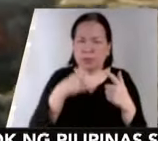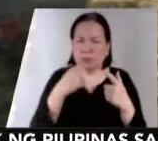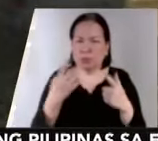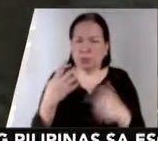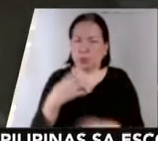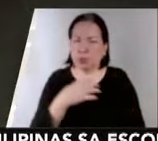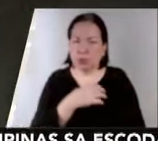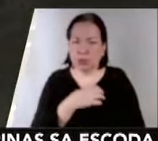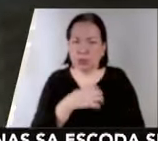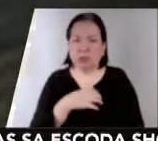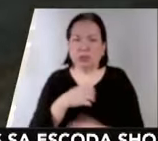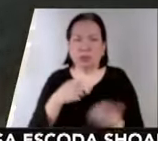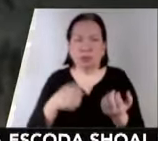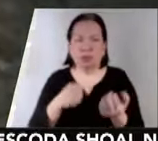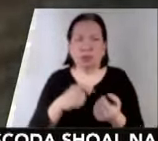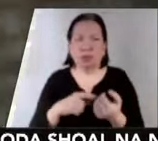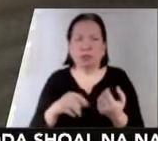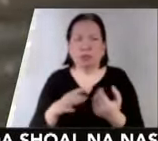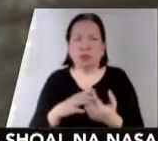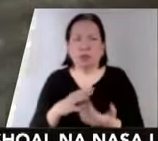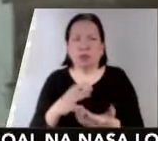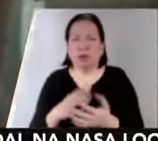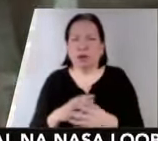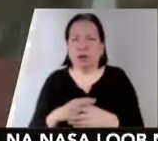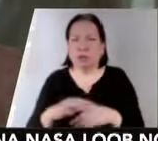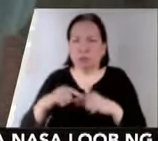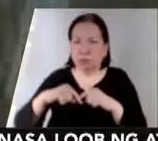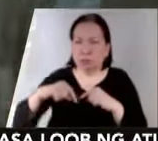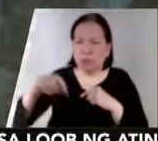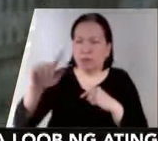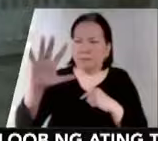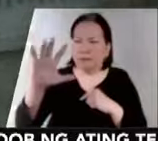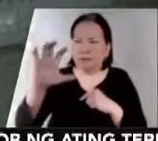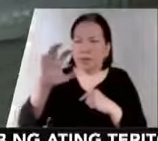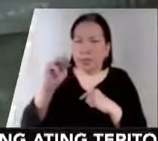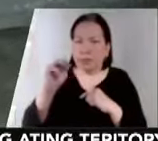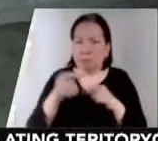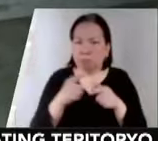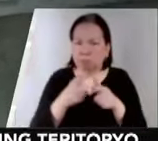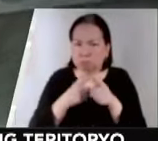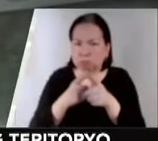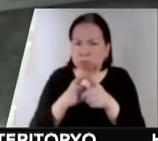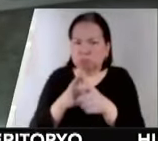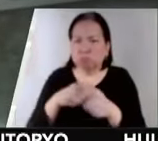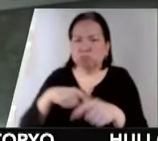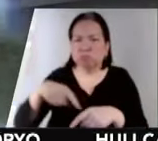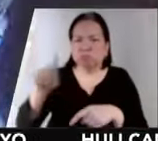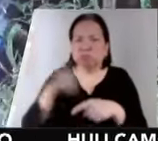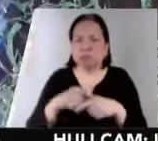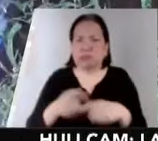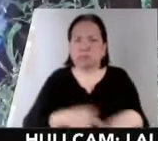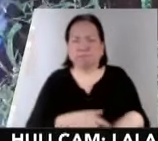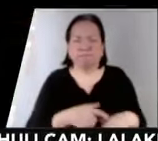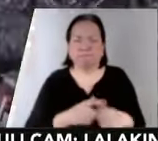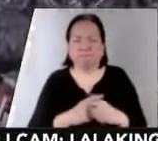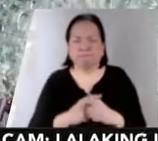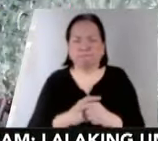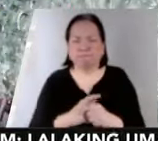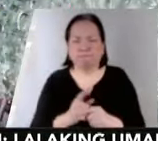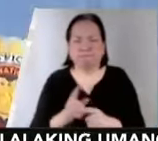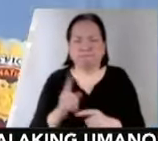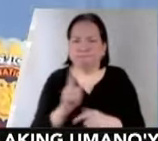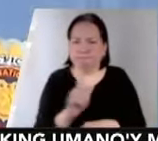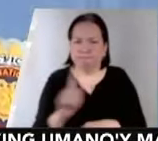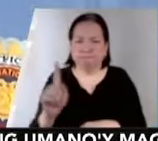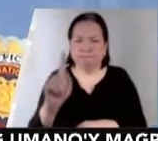pulis, umabot sa 500 metro ang itinakbo ng sospek sa iskinitang ito, bitbit ang kanyang baril. More or less 4